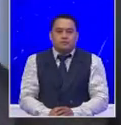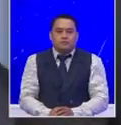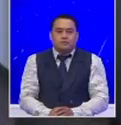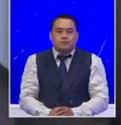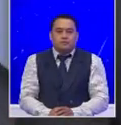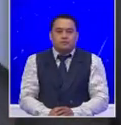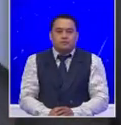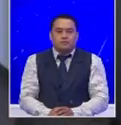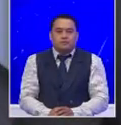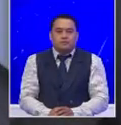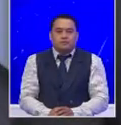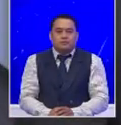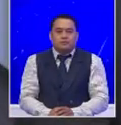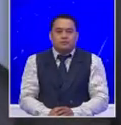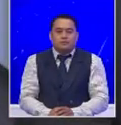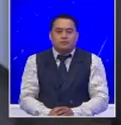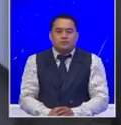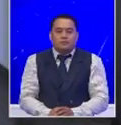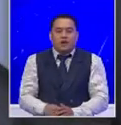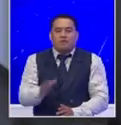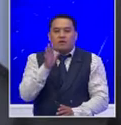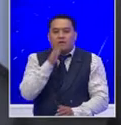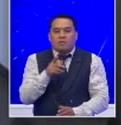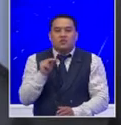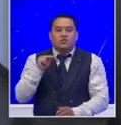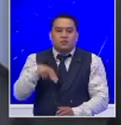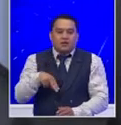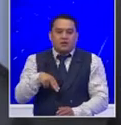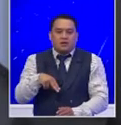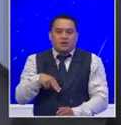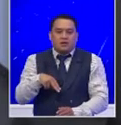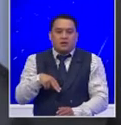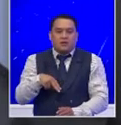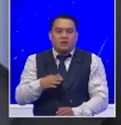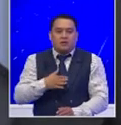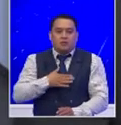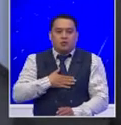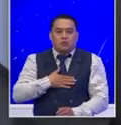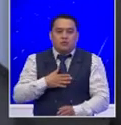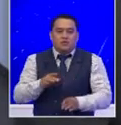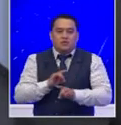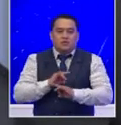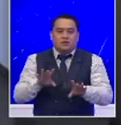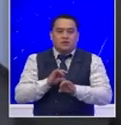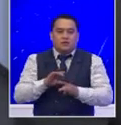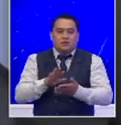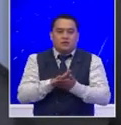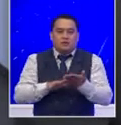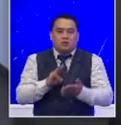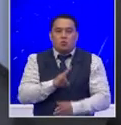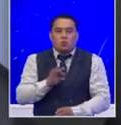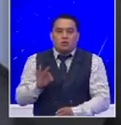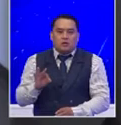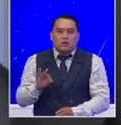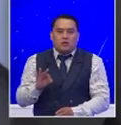В период пандемии, чрезвычайной ситуации, наряду с нашими волонтерами, жасалтановцами,